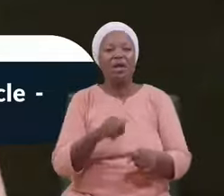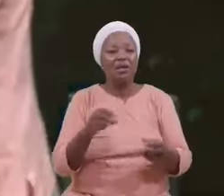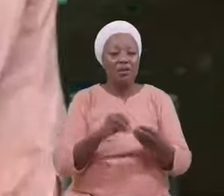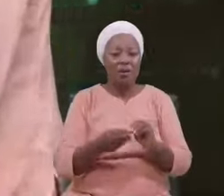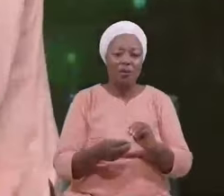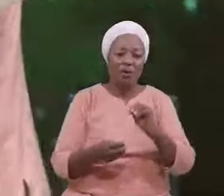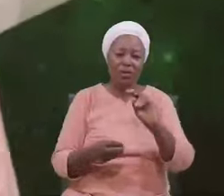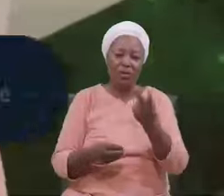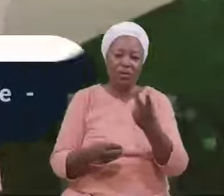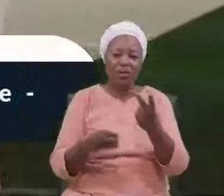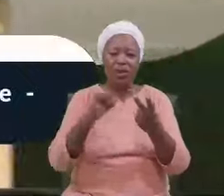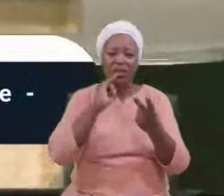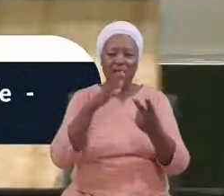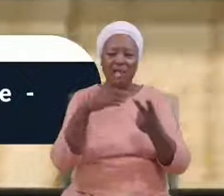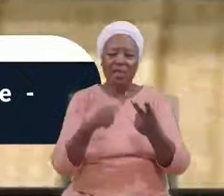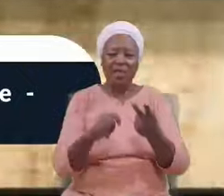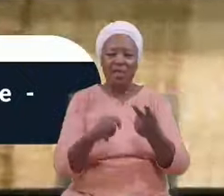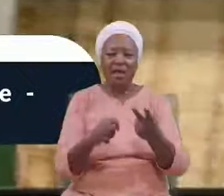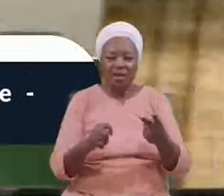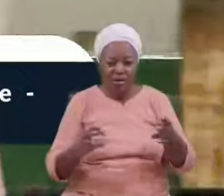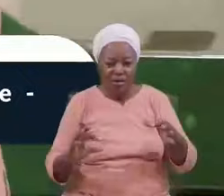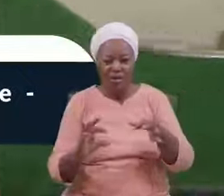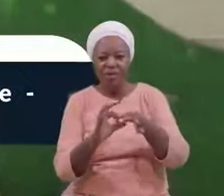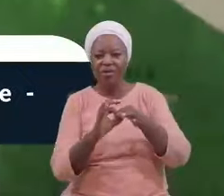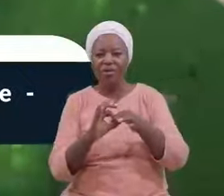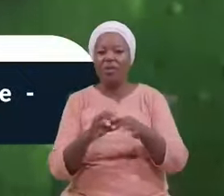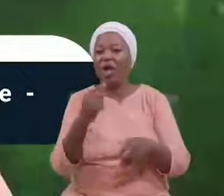ruineuse et le miracle rejeté.